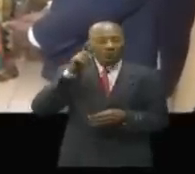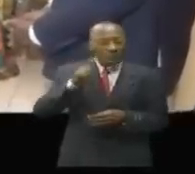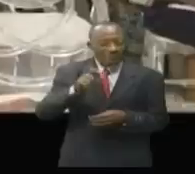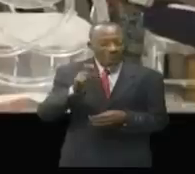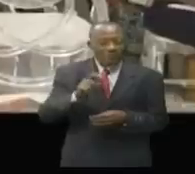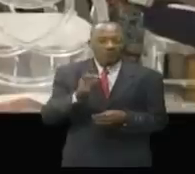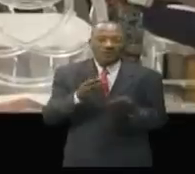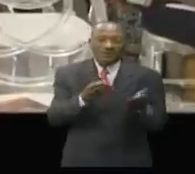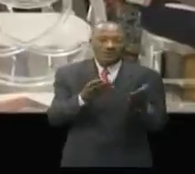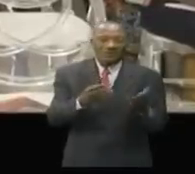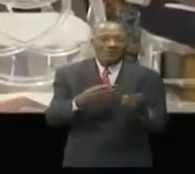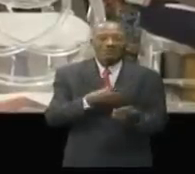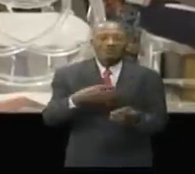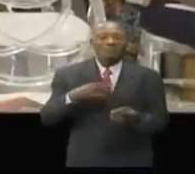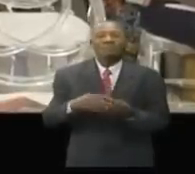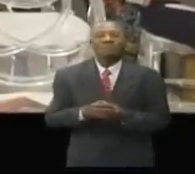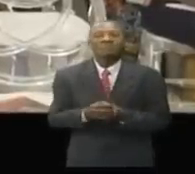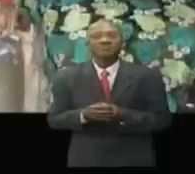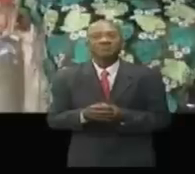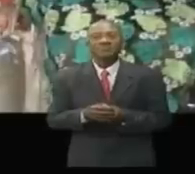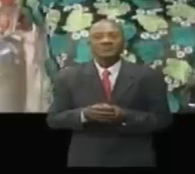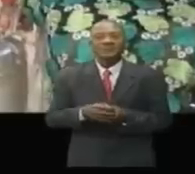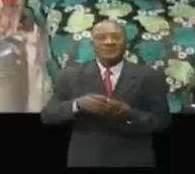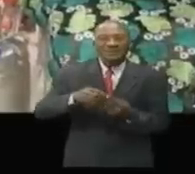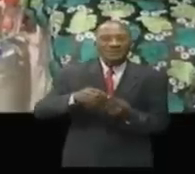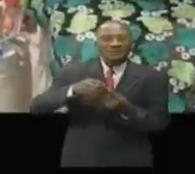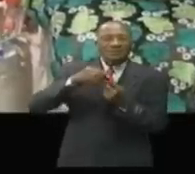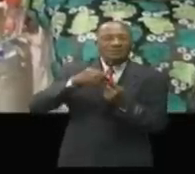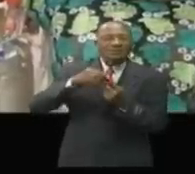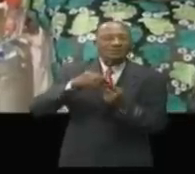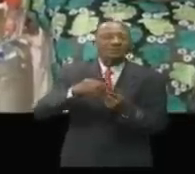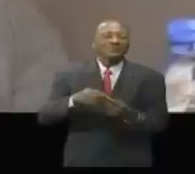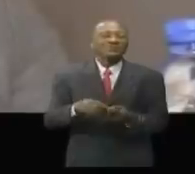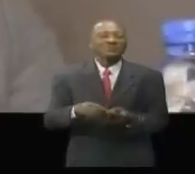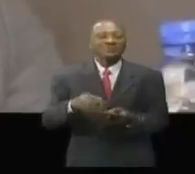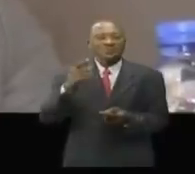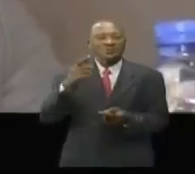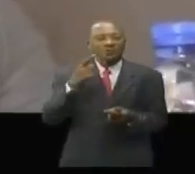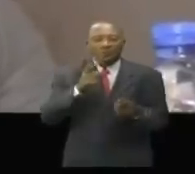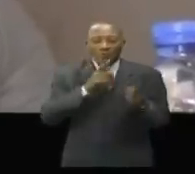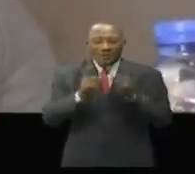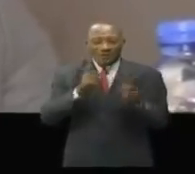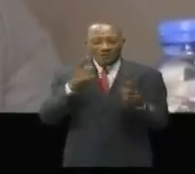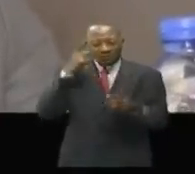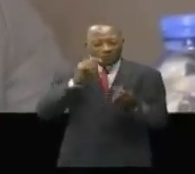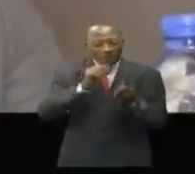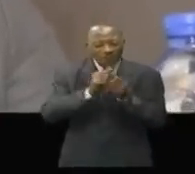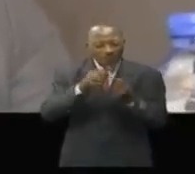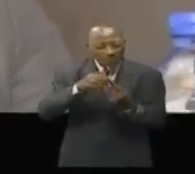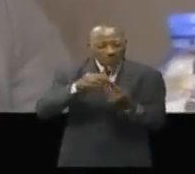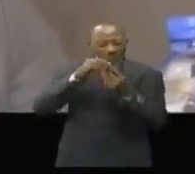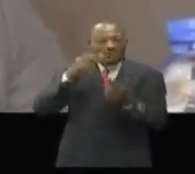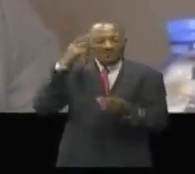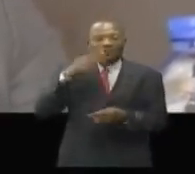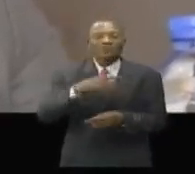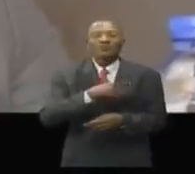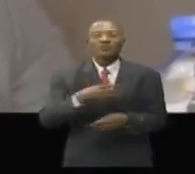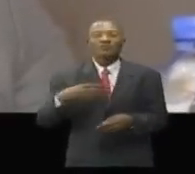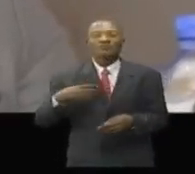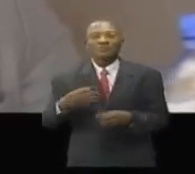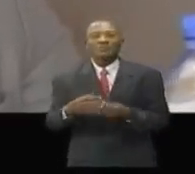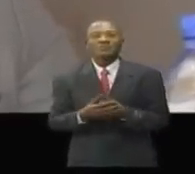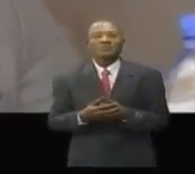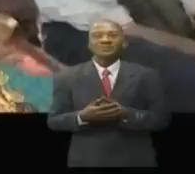TIC, plus particulièrement les outillés sur tout ce qui touche au digital. En prélude de ces rendez-vous qui